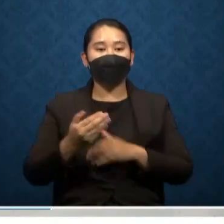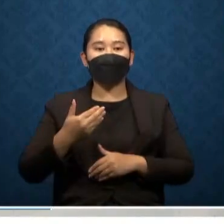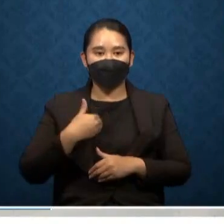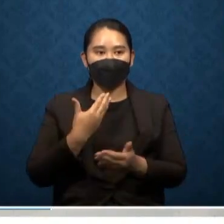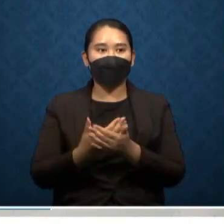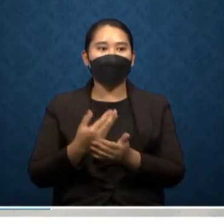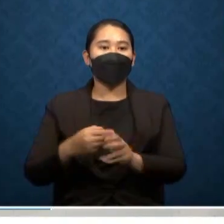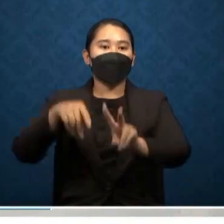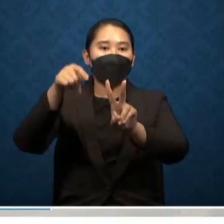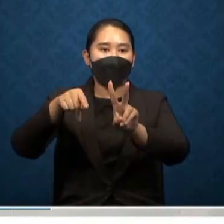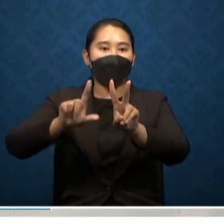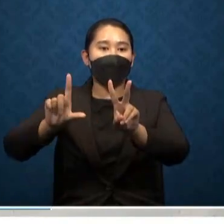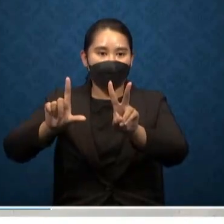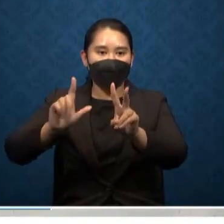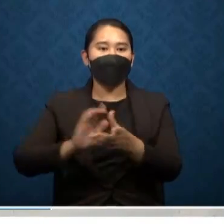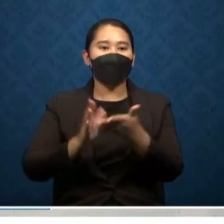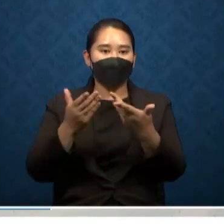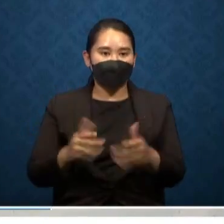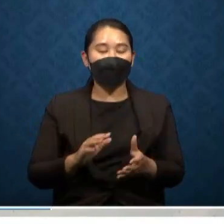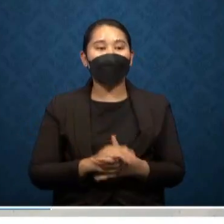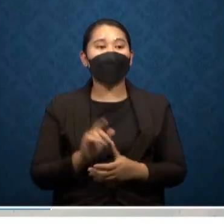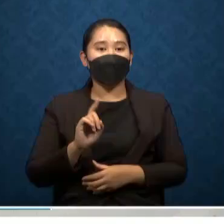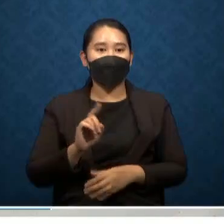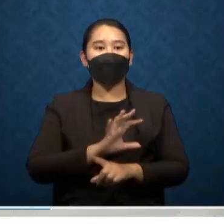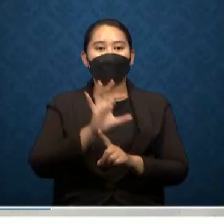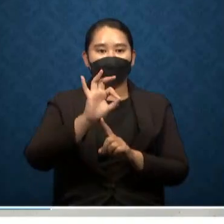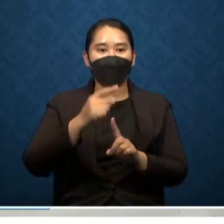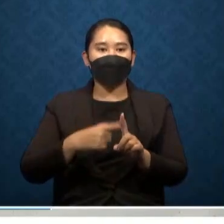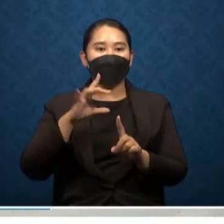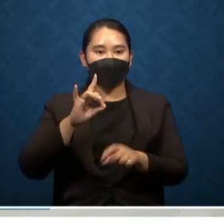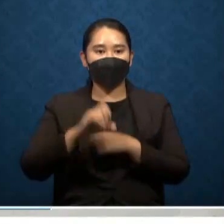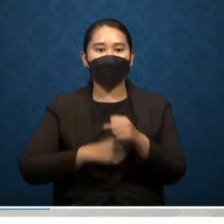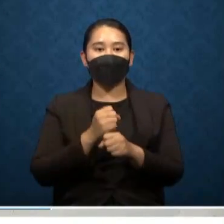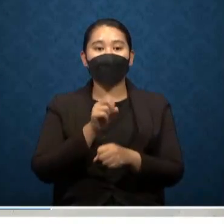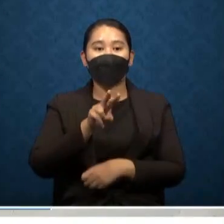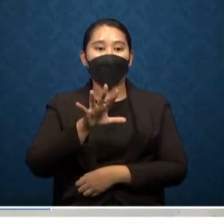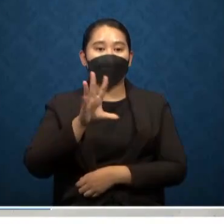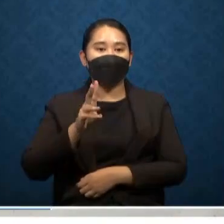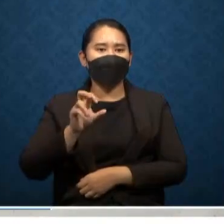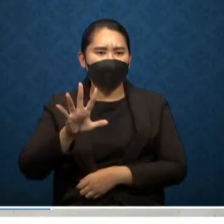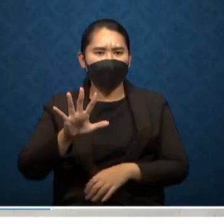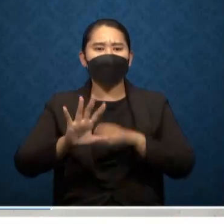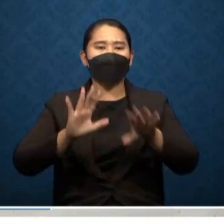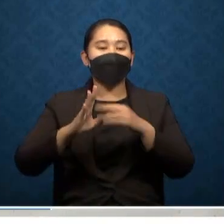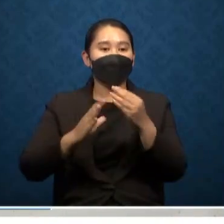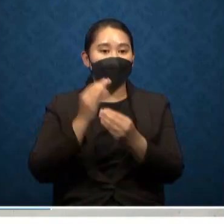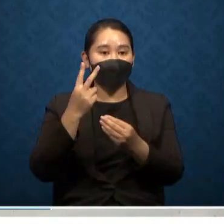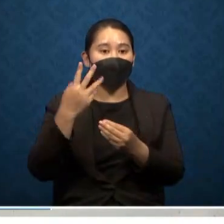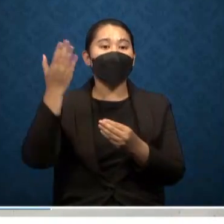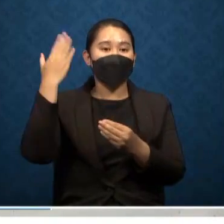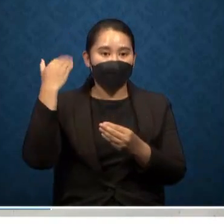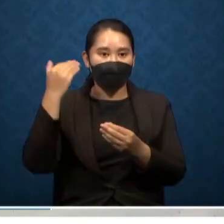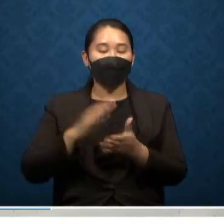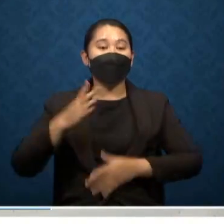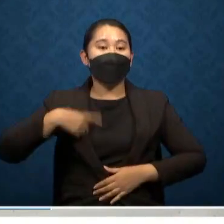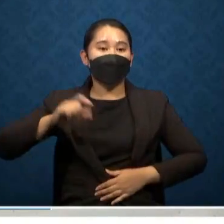ป 2,000 ล้านบาทนะครับซึ่งต่อมาเมื่อวันที่9สิงหา2565เมื่อสัก2สัปดาห์ที่ผ่านมานั้นศ